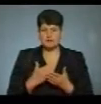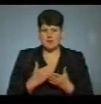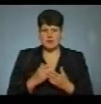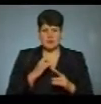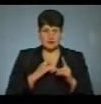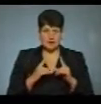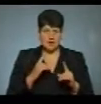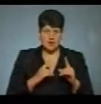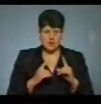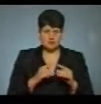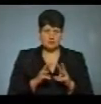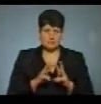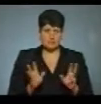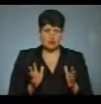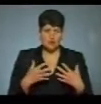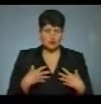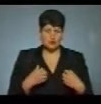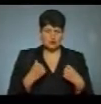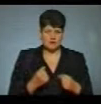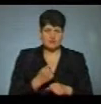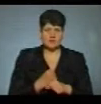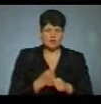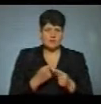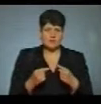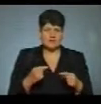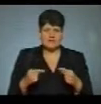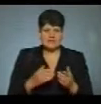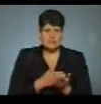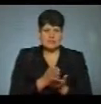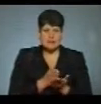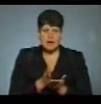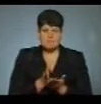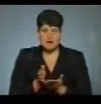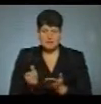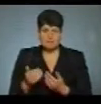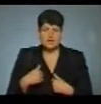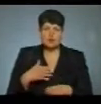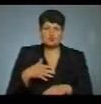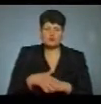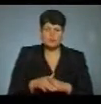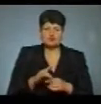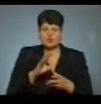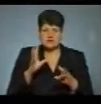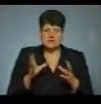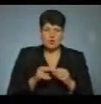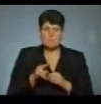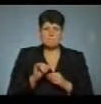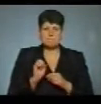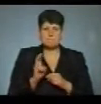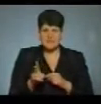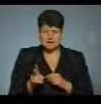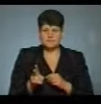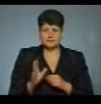нараду з Міністерством охорони здоров'я, де відпрацьовуємо різні напрямки, тому що ми розуміємо, що загалом пік ми десь